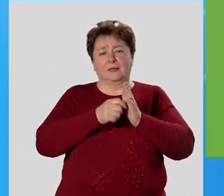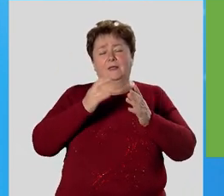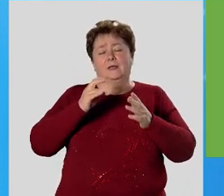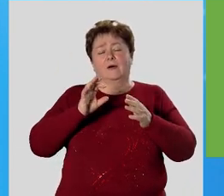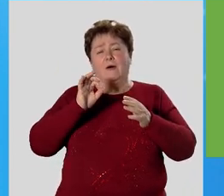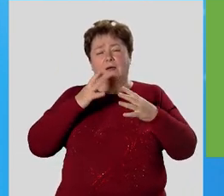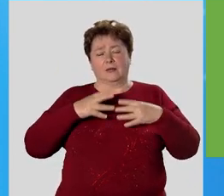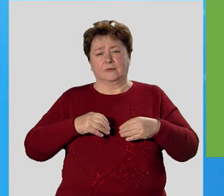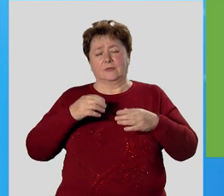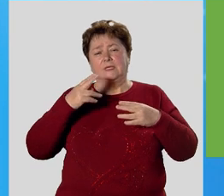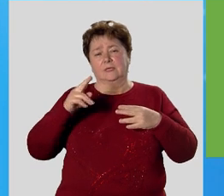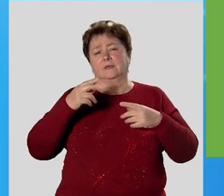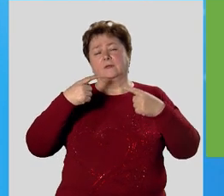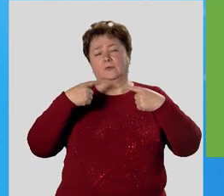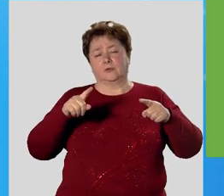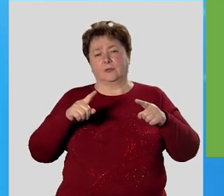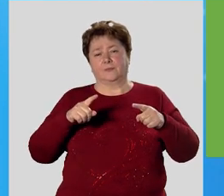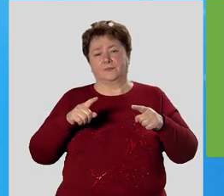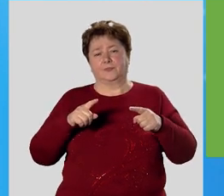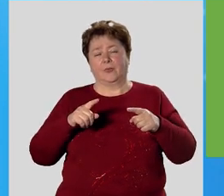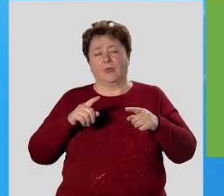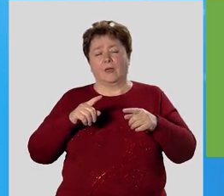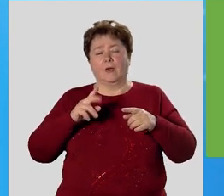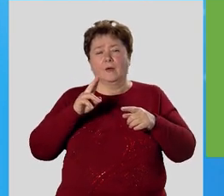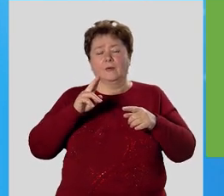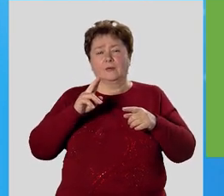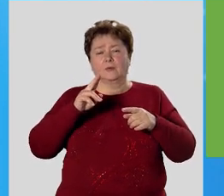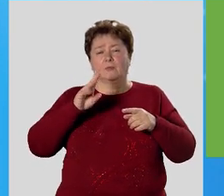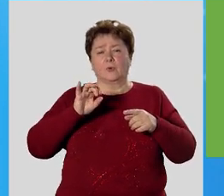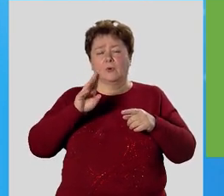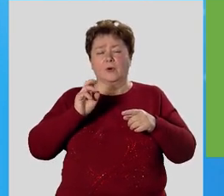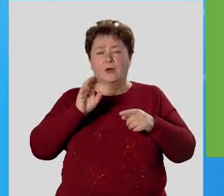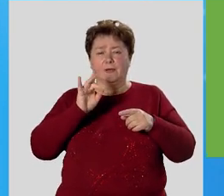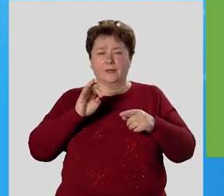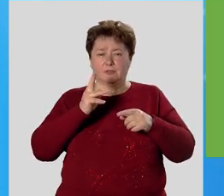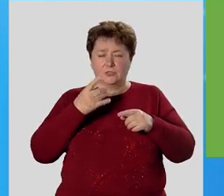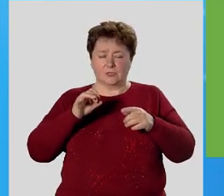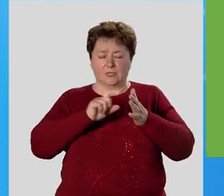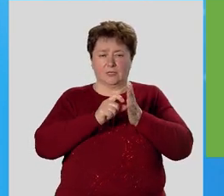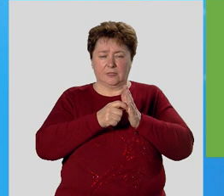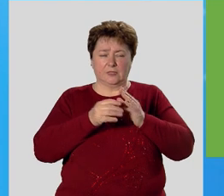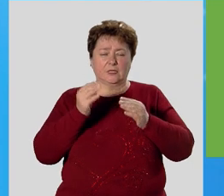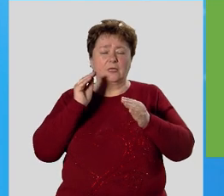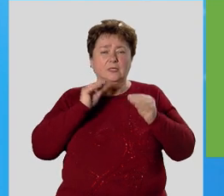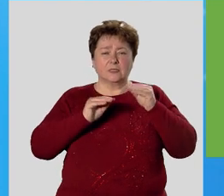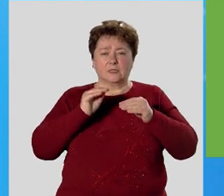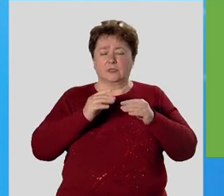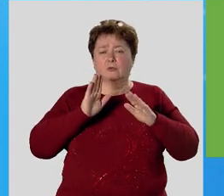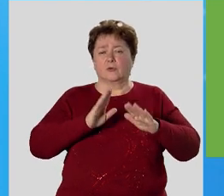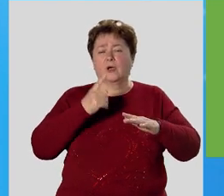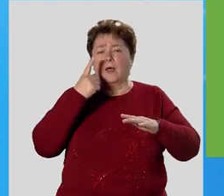и организмов к другим. В прокариотической клетке содержится только